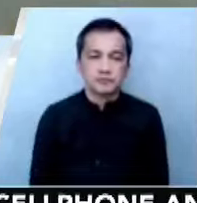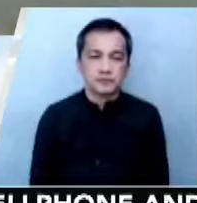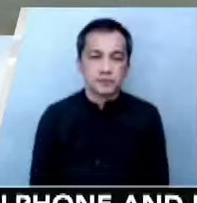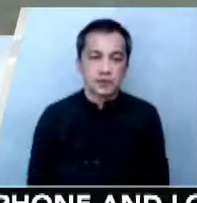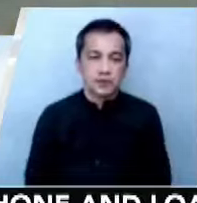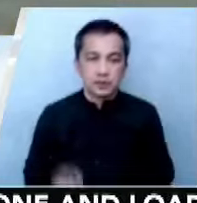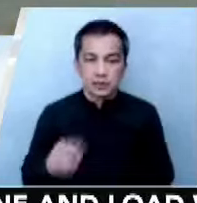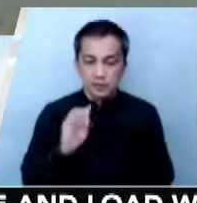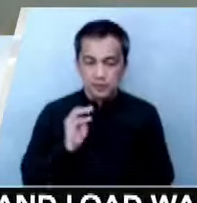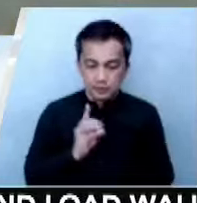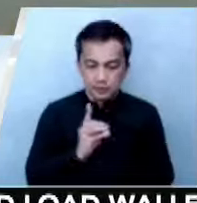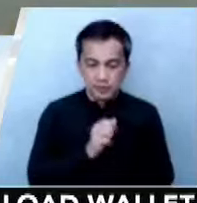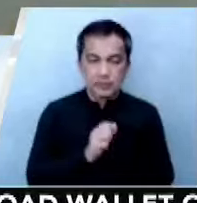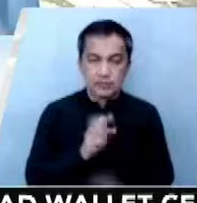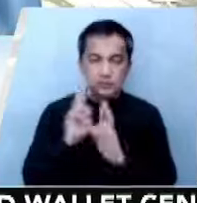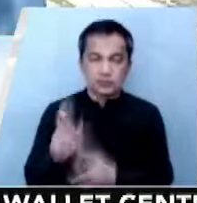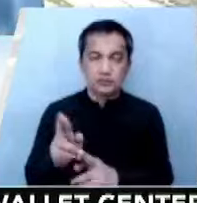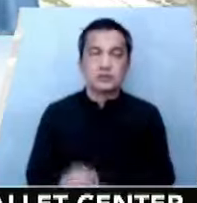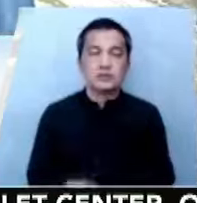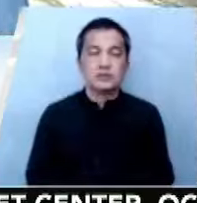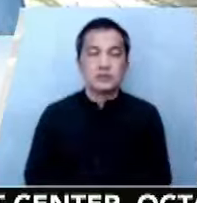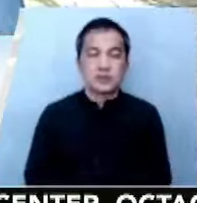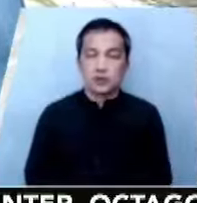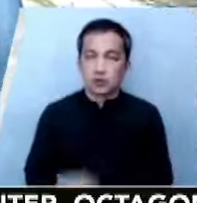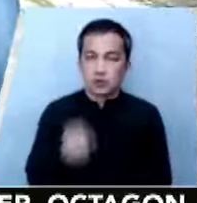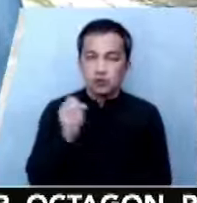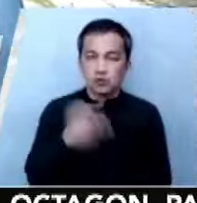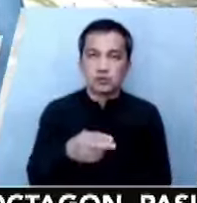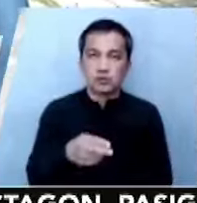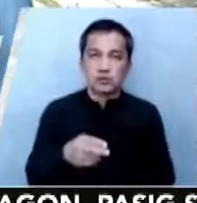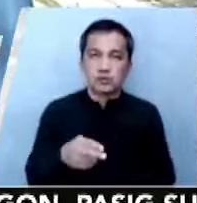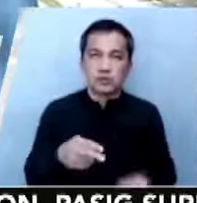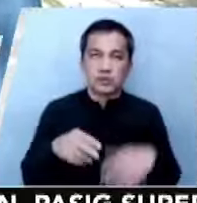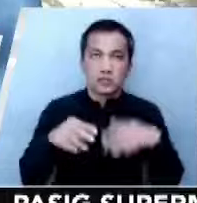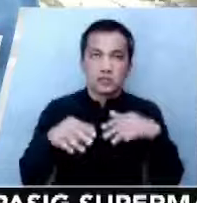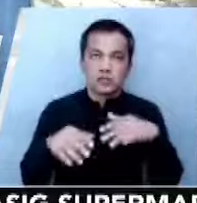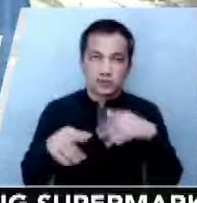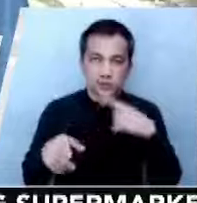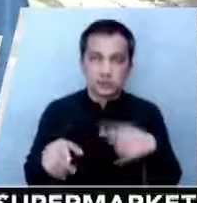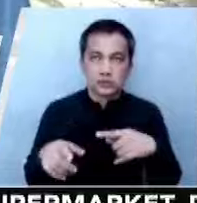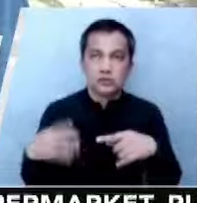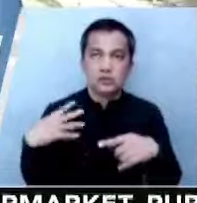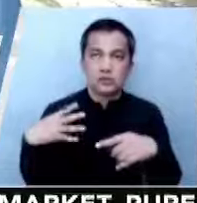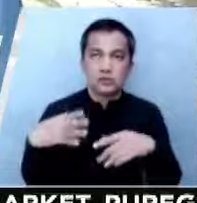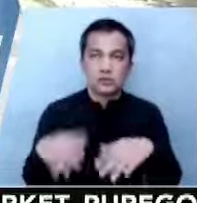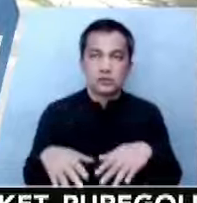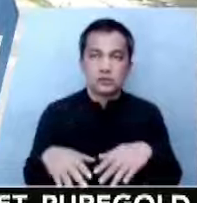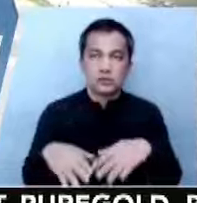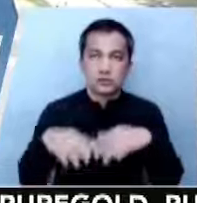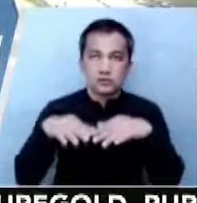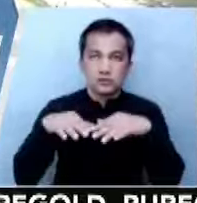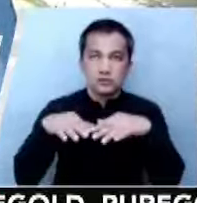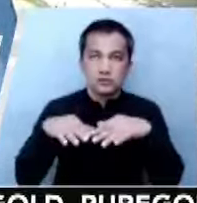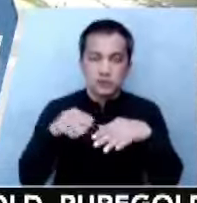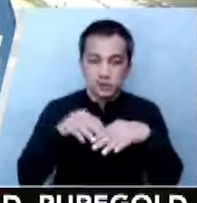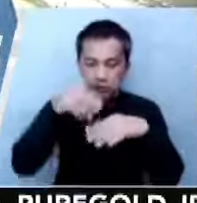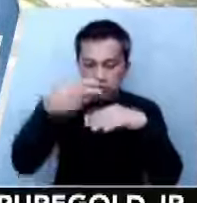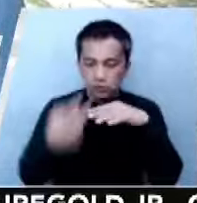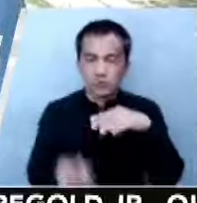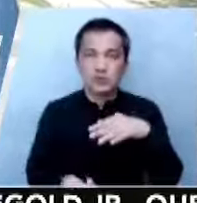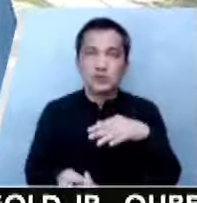MMDA sa lugar. Ang order po, ipakatihin mo muna to, tapos ipasisid ito yung aming